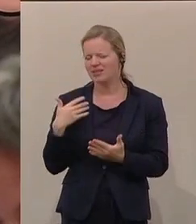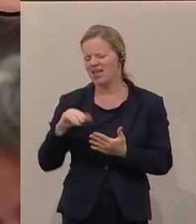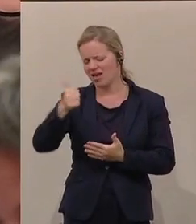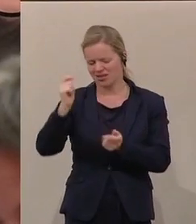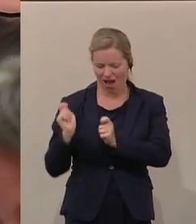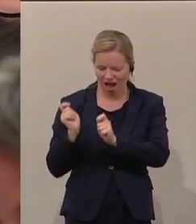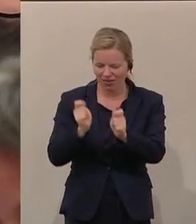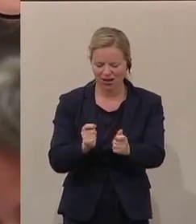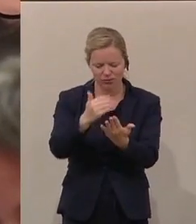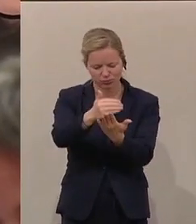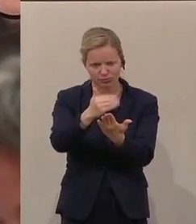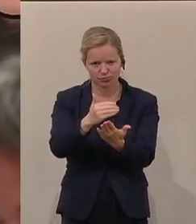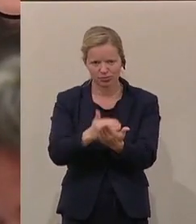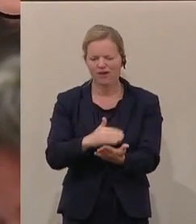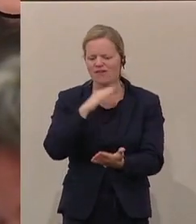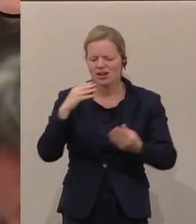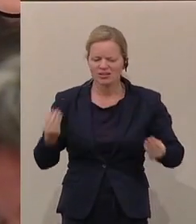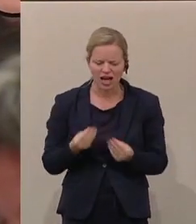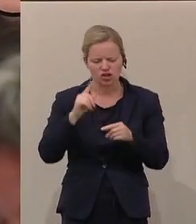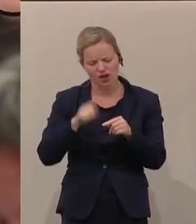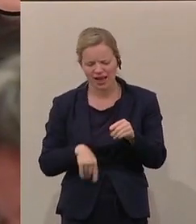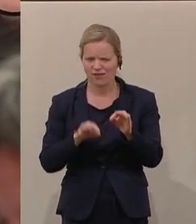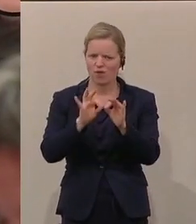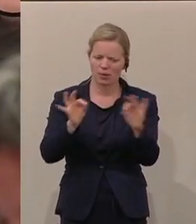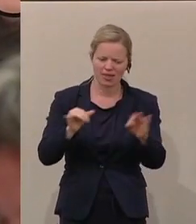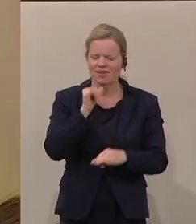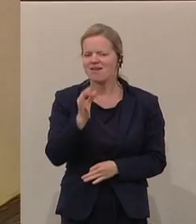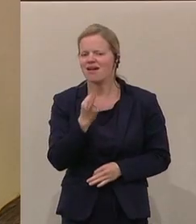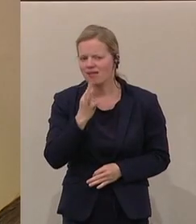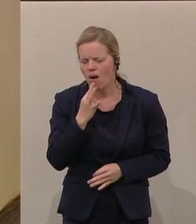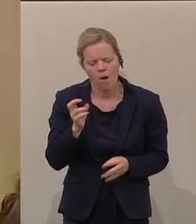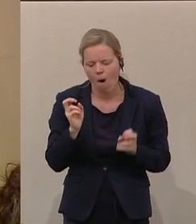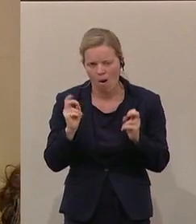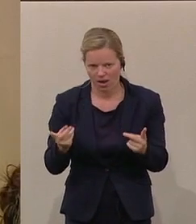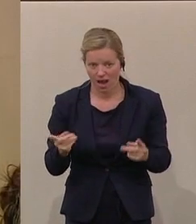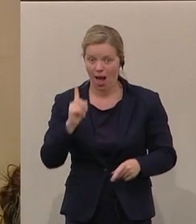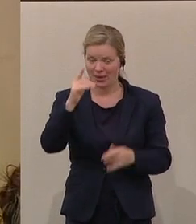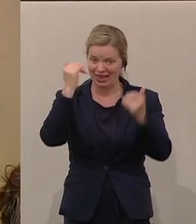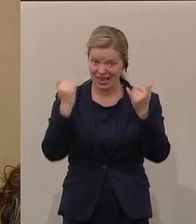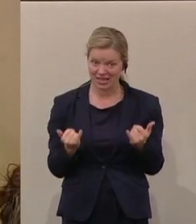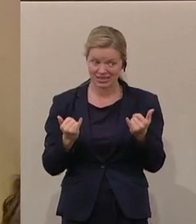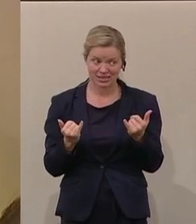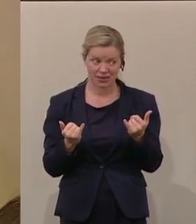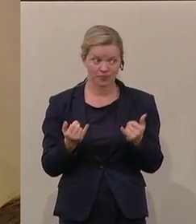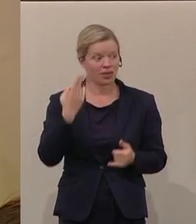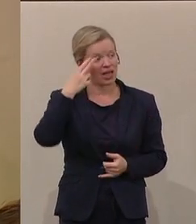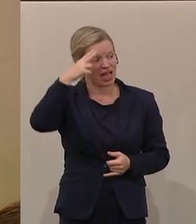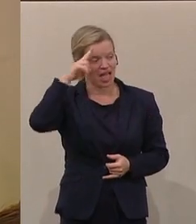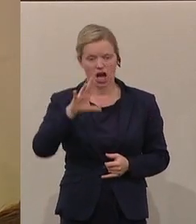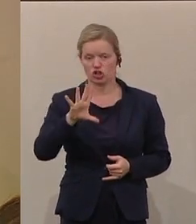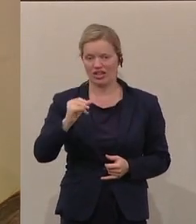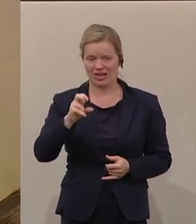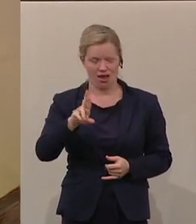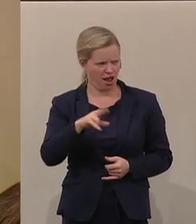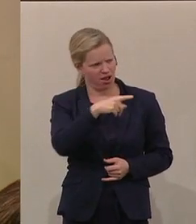Antrag, der hier eingebracht worden ist, vieles sehr schlecht formuliert war oder ungenau formuliert war. Aber, und jetzt komme ich zu Ihnen, Herr Schieder, weil das ist nämlich